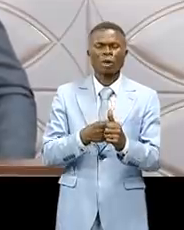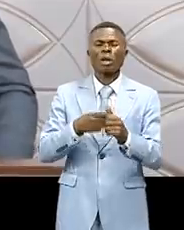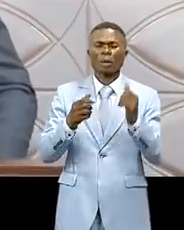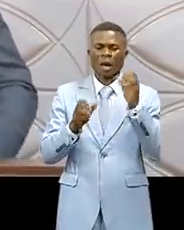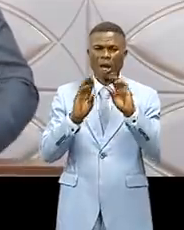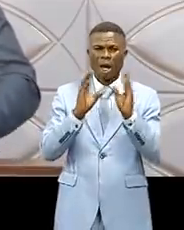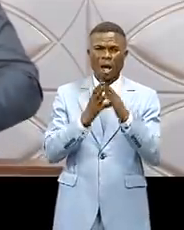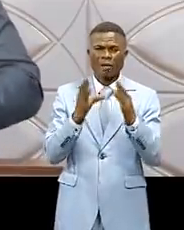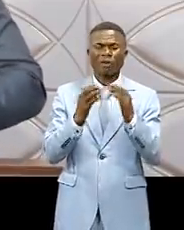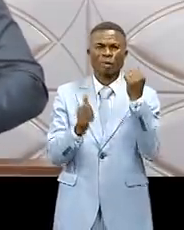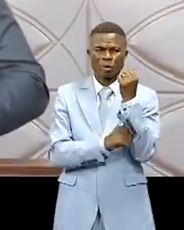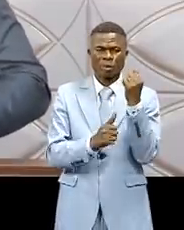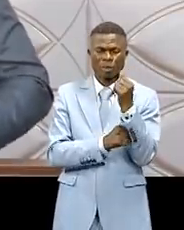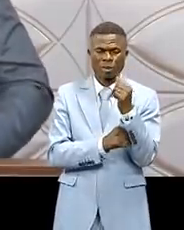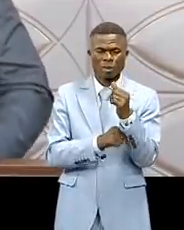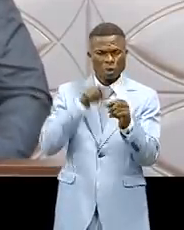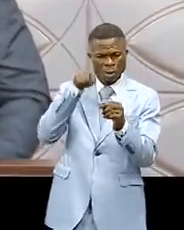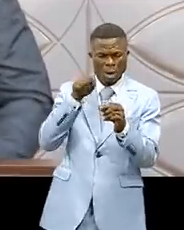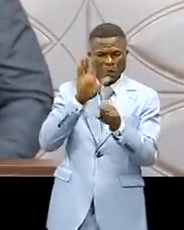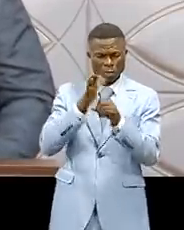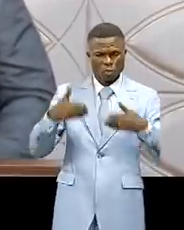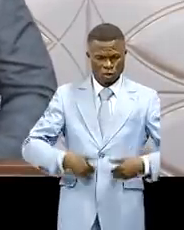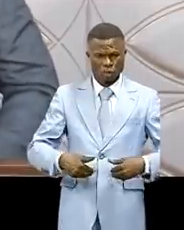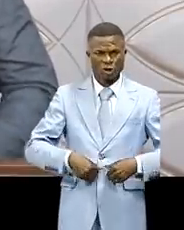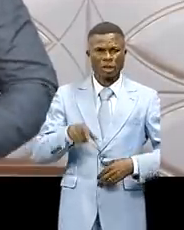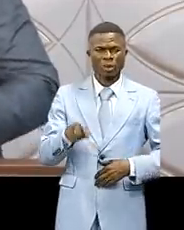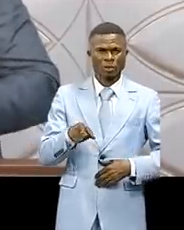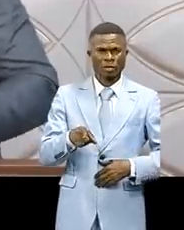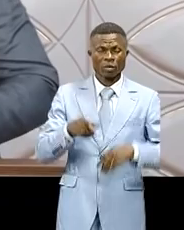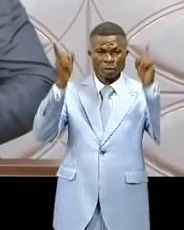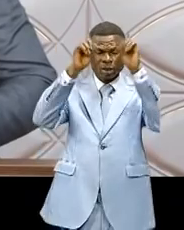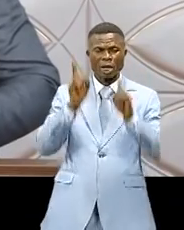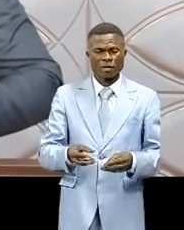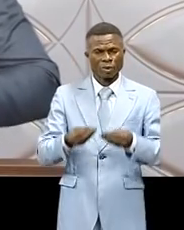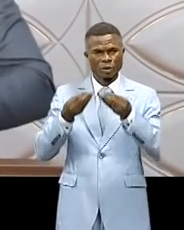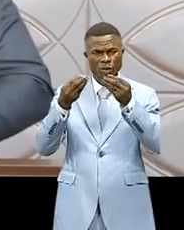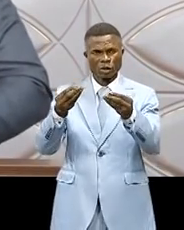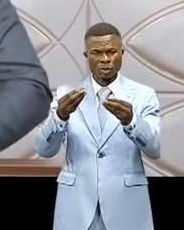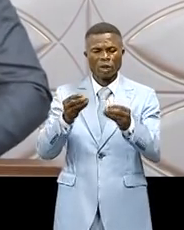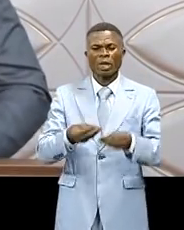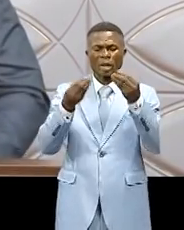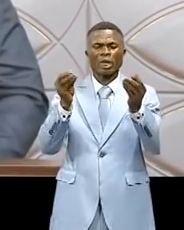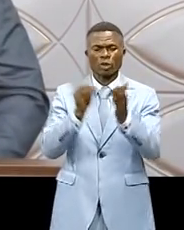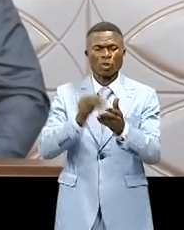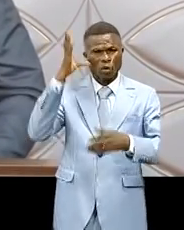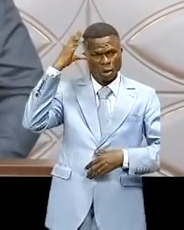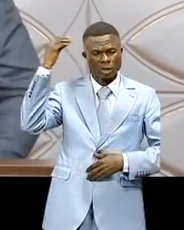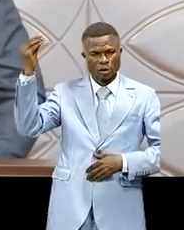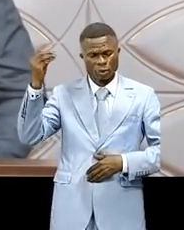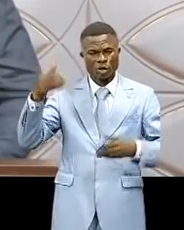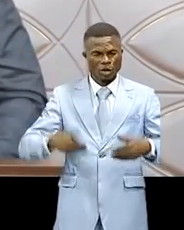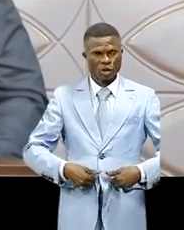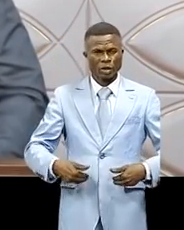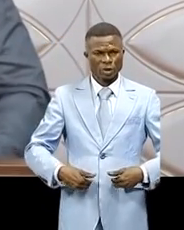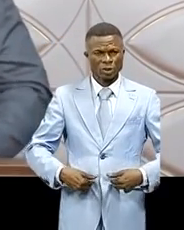constitué majoritairement de jeunes une afrique qui donne et redonne espoir à sa jeunesse